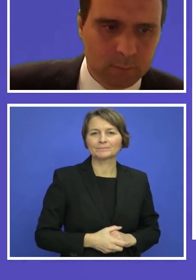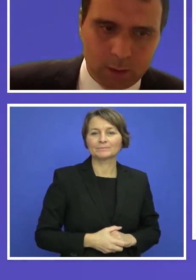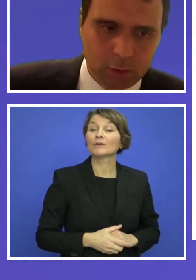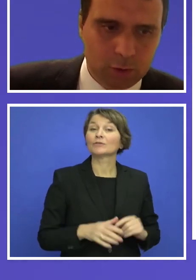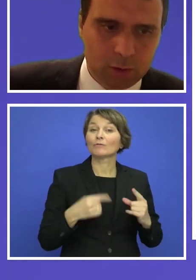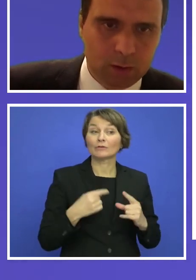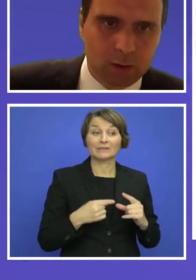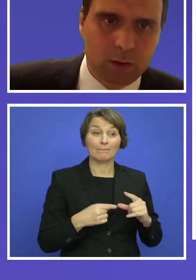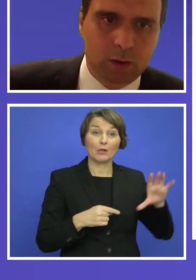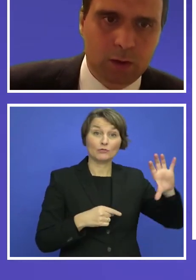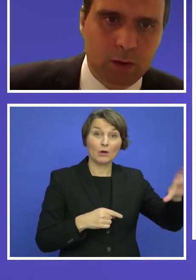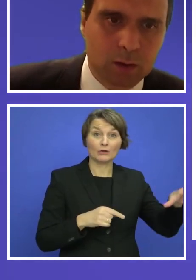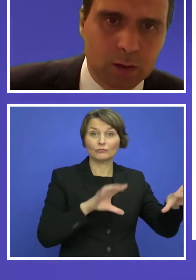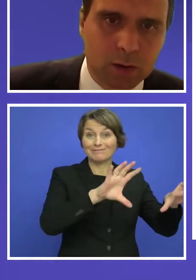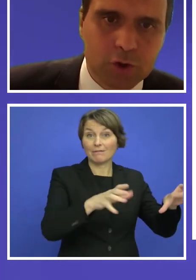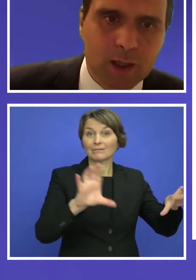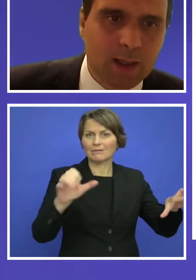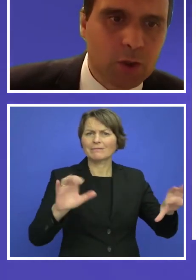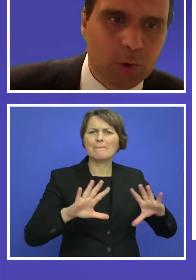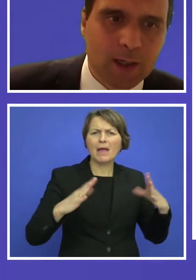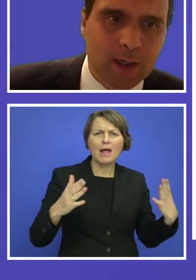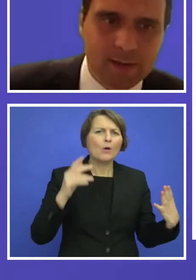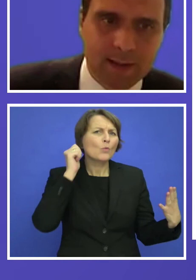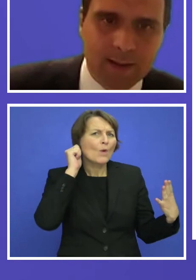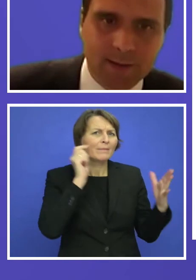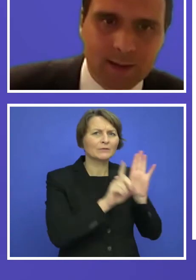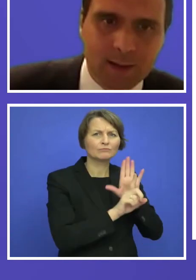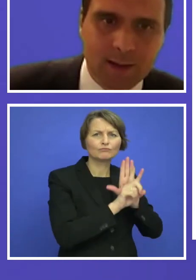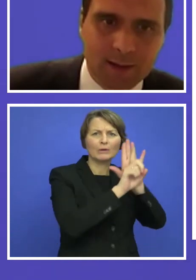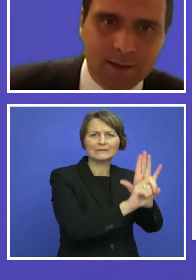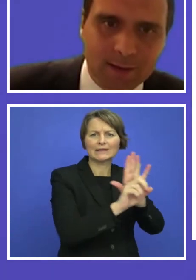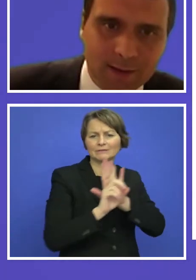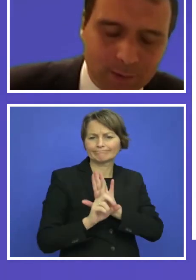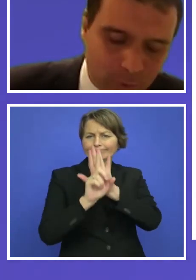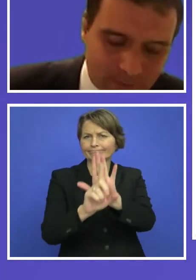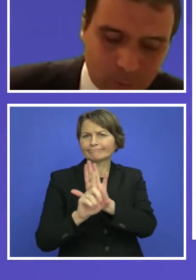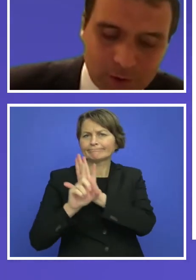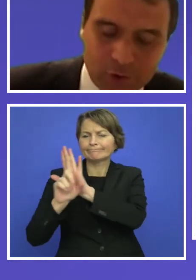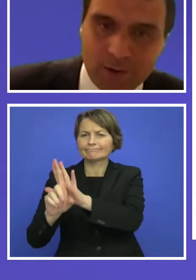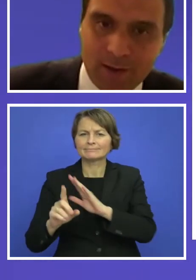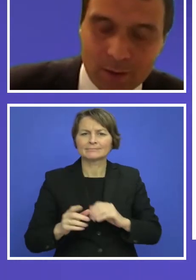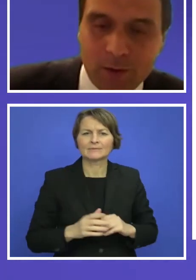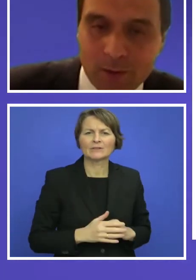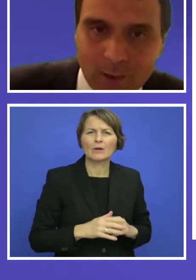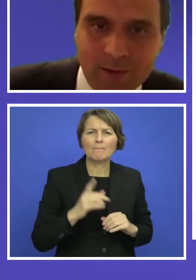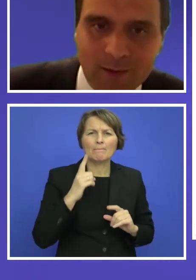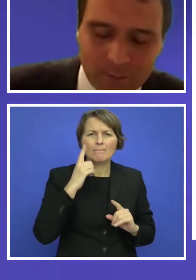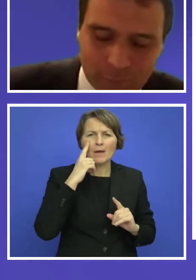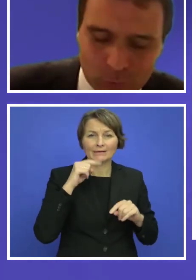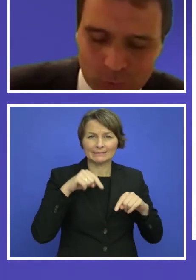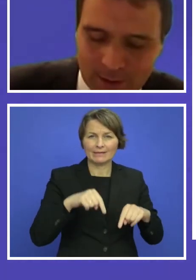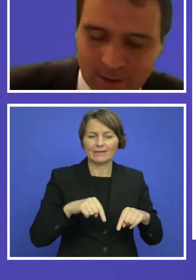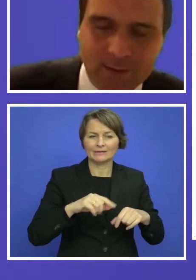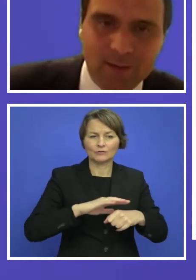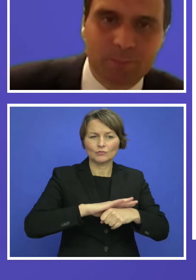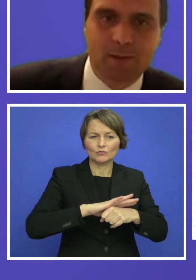الله نتلاقى زيارات تكون حقيقيه على ارض الواقع. ان شاء الله. شكرا جزيلا رانيا. And the same question and